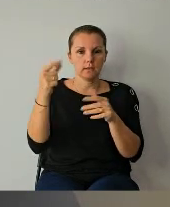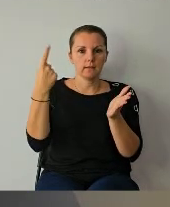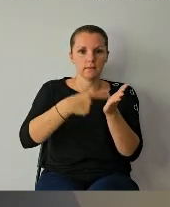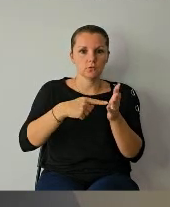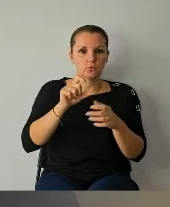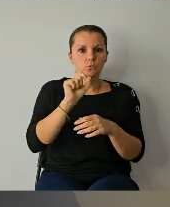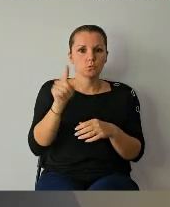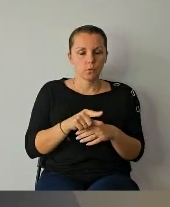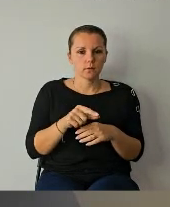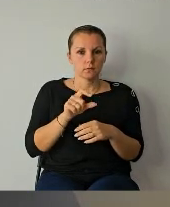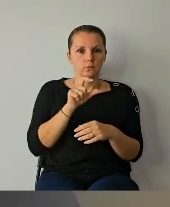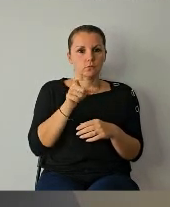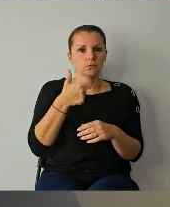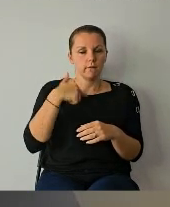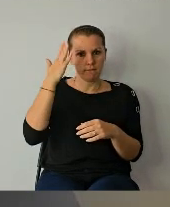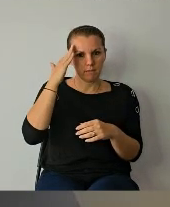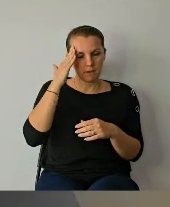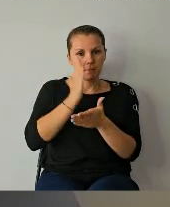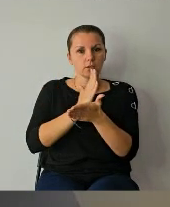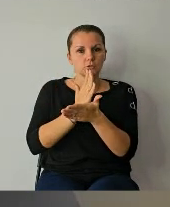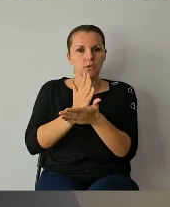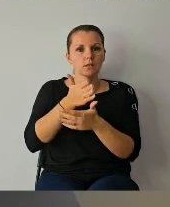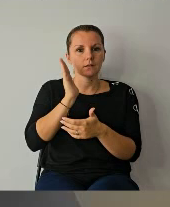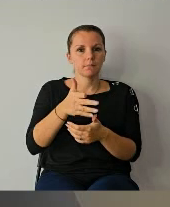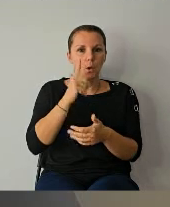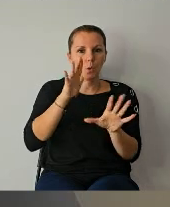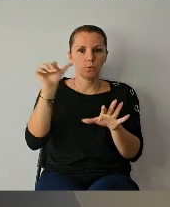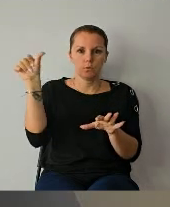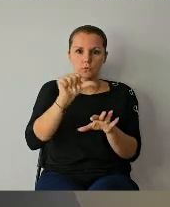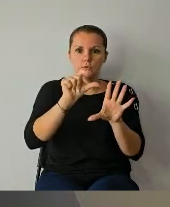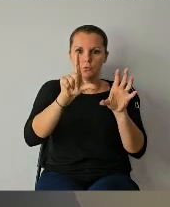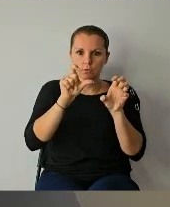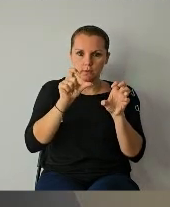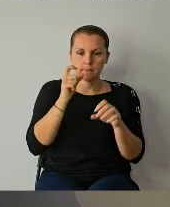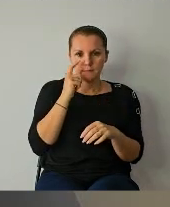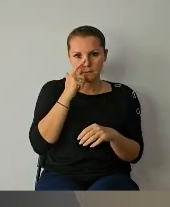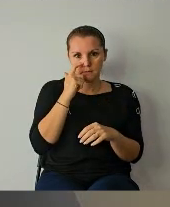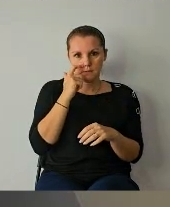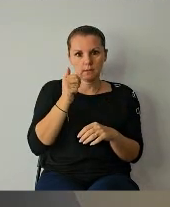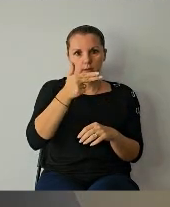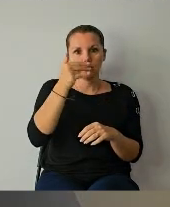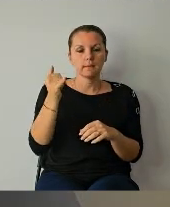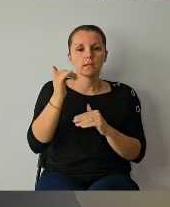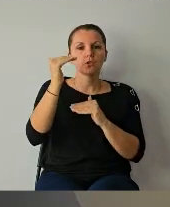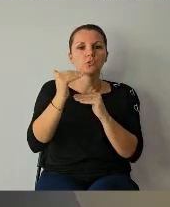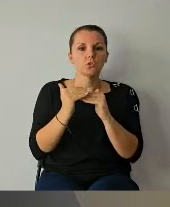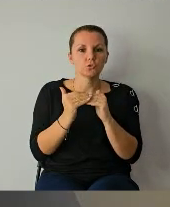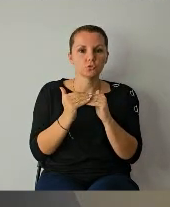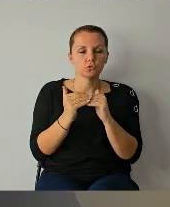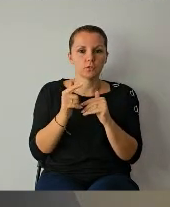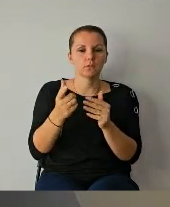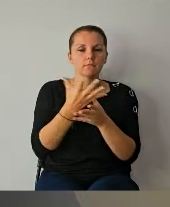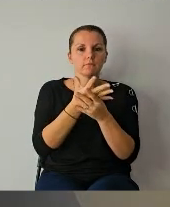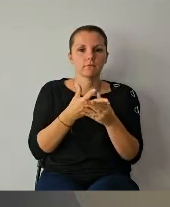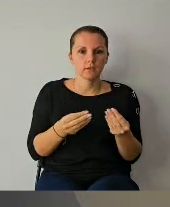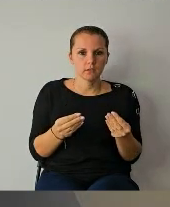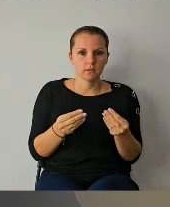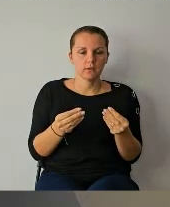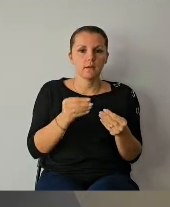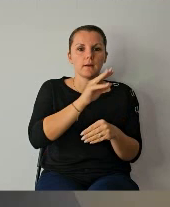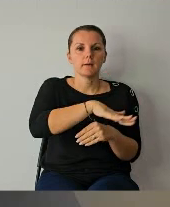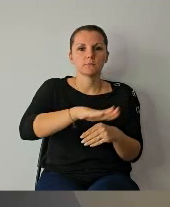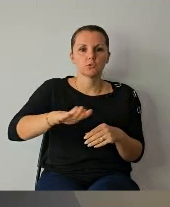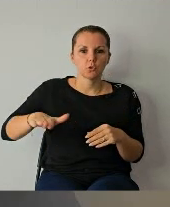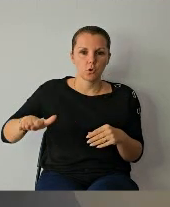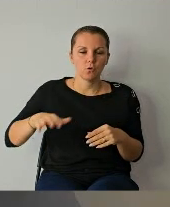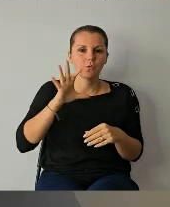wiem. Średnia będzie gdzieś koło 1700. Najniższa to jest wynagrodzenie, tak jak powiedziałem, w przedszkolu,